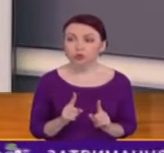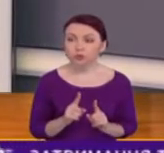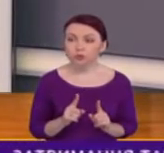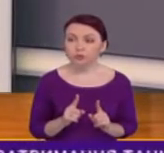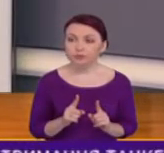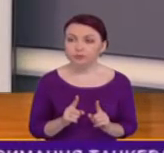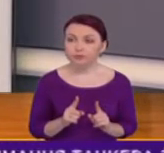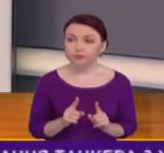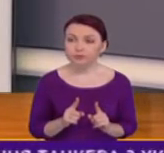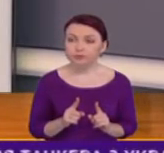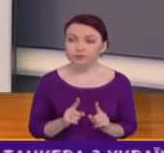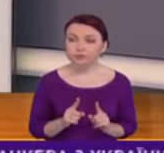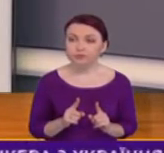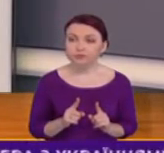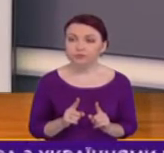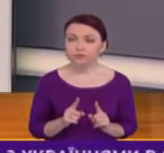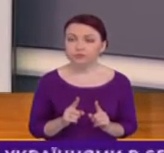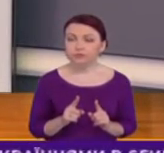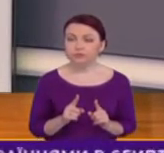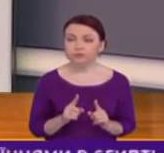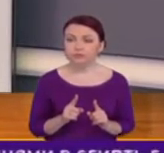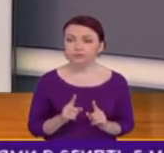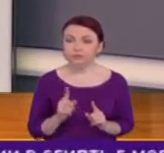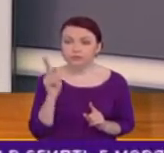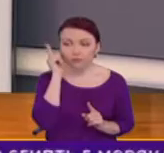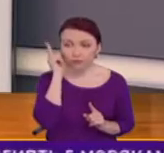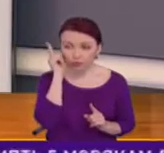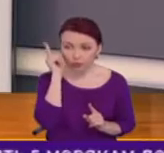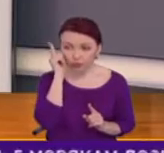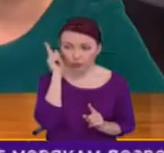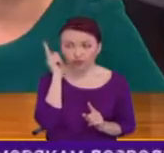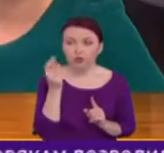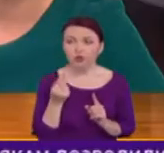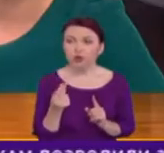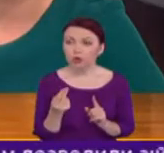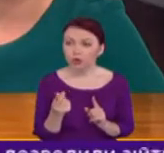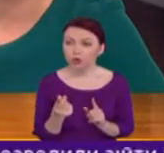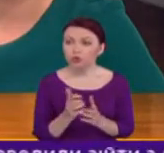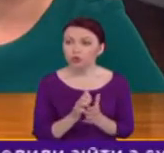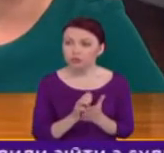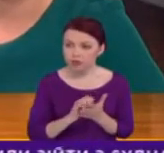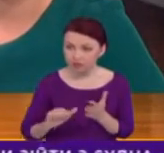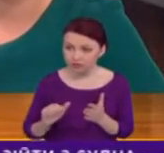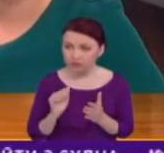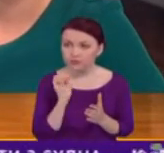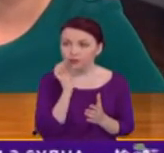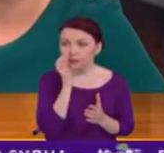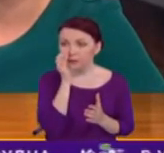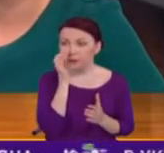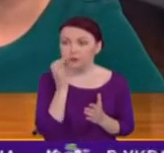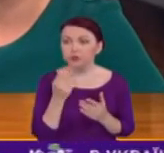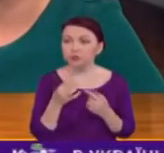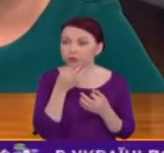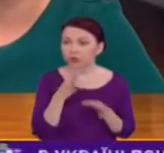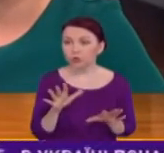з гаджета знялися в кошти, так, з електронної картки, чи там, з мобільного телефона, чи з будь-якого там